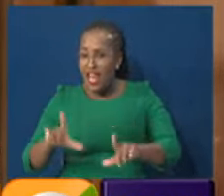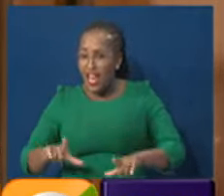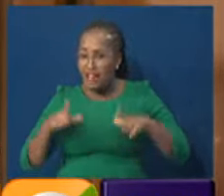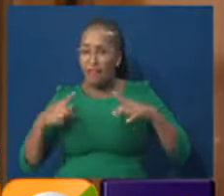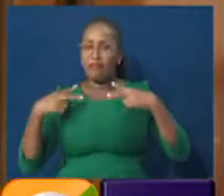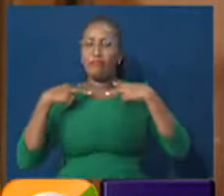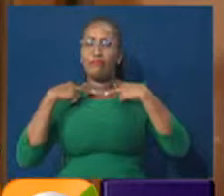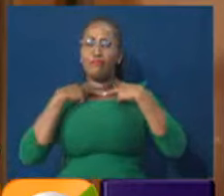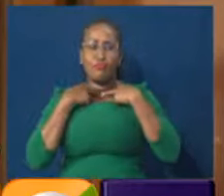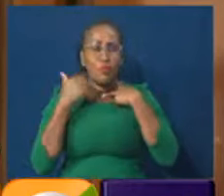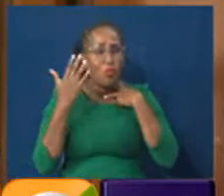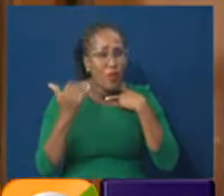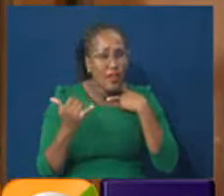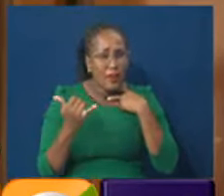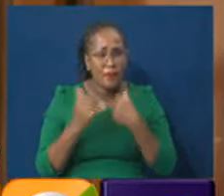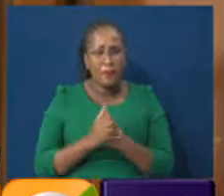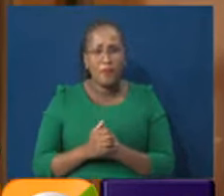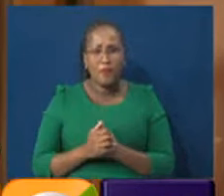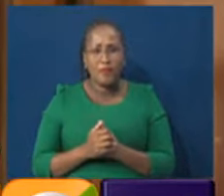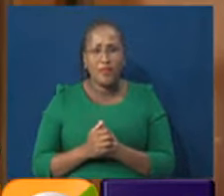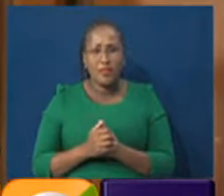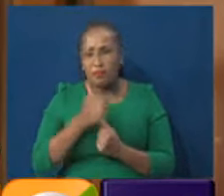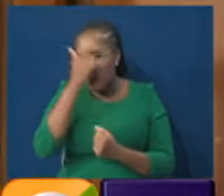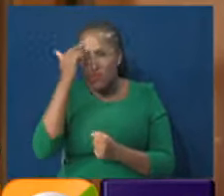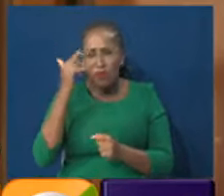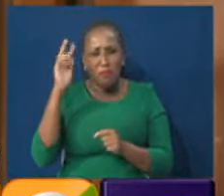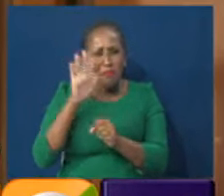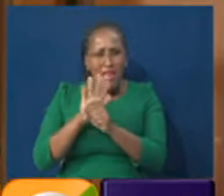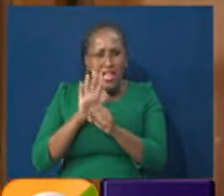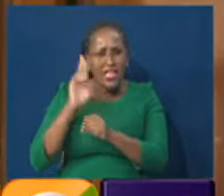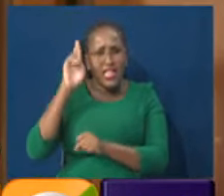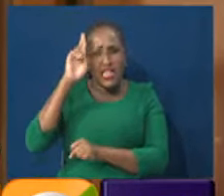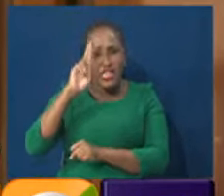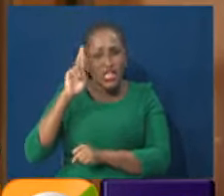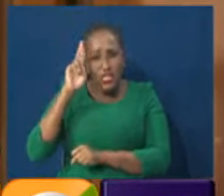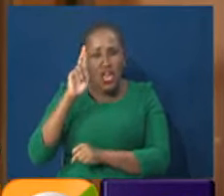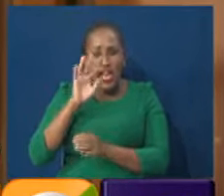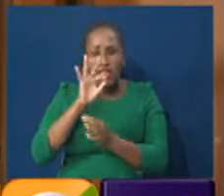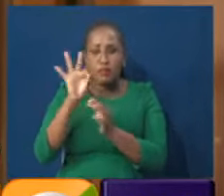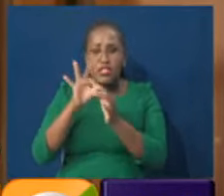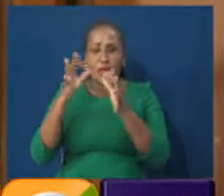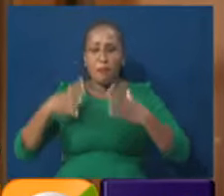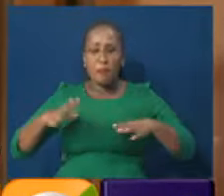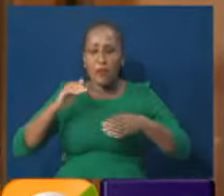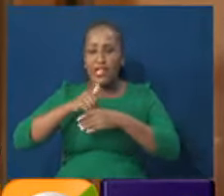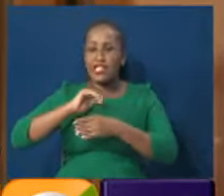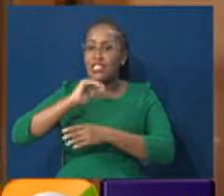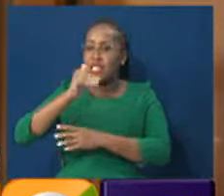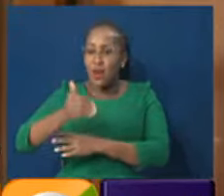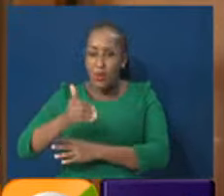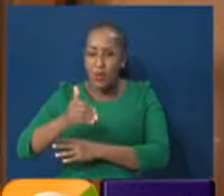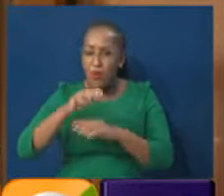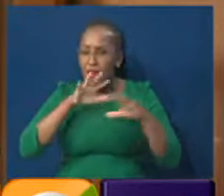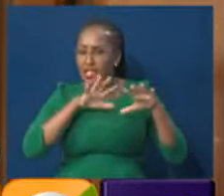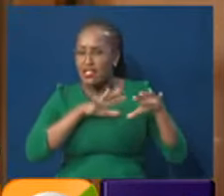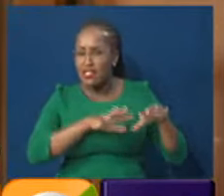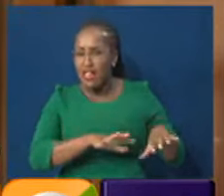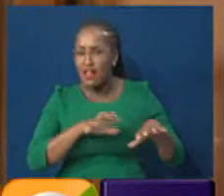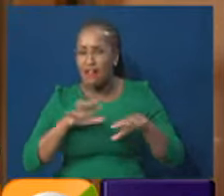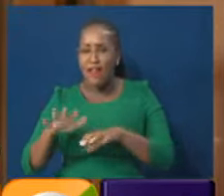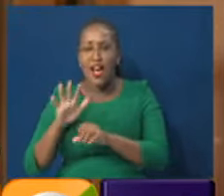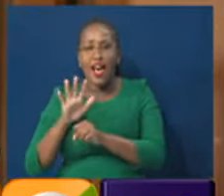kwa sababu nyingi ambaye hasa watu ambao wako mijini wanaumia sana, kwa